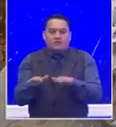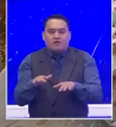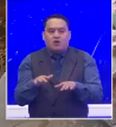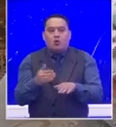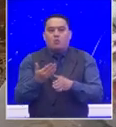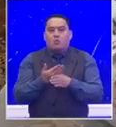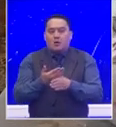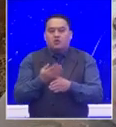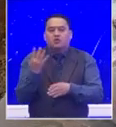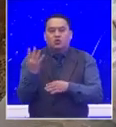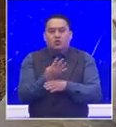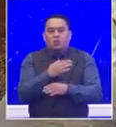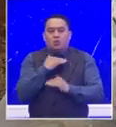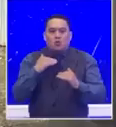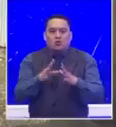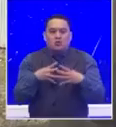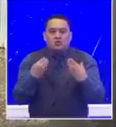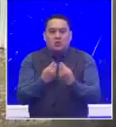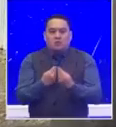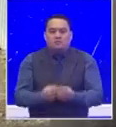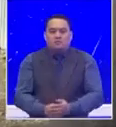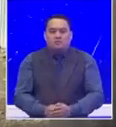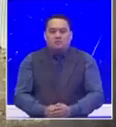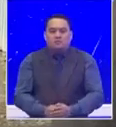раз он помог четверым многодетным семьям.